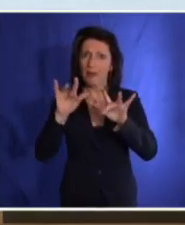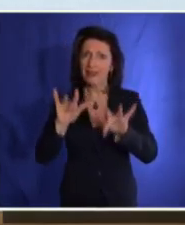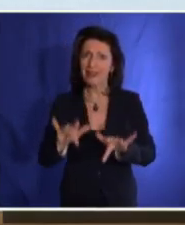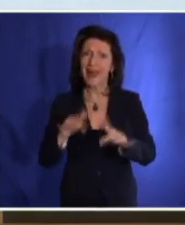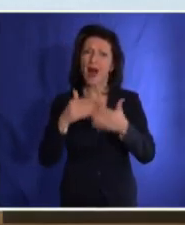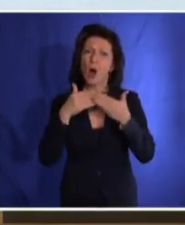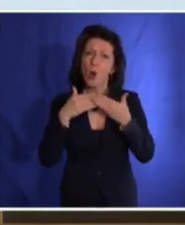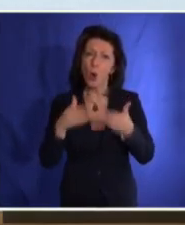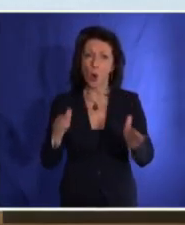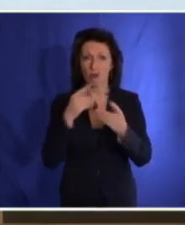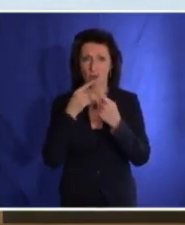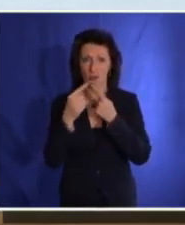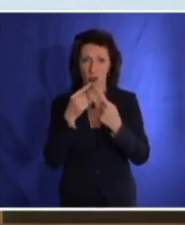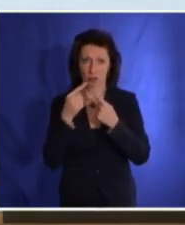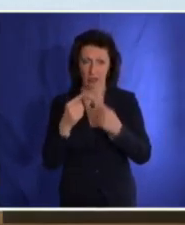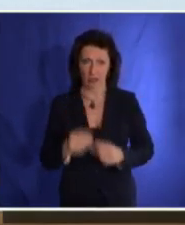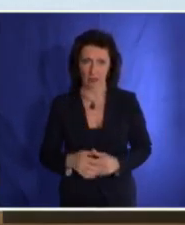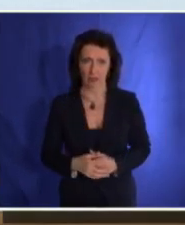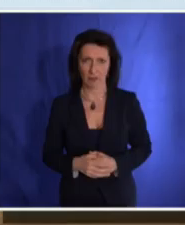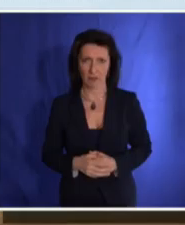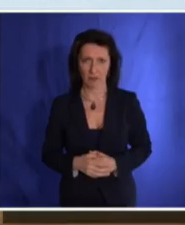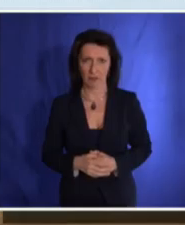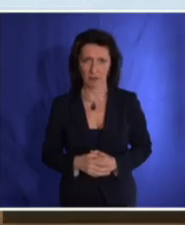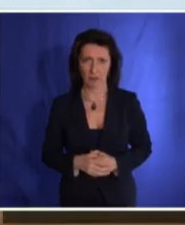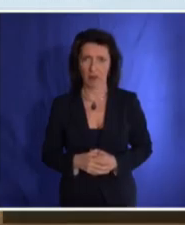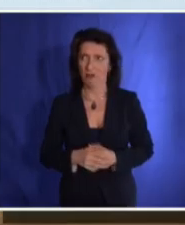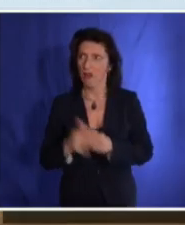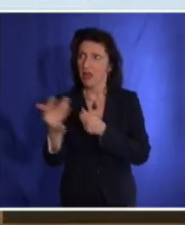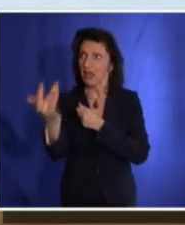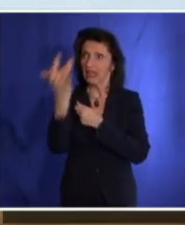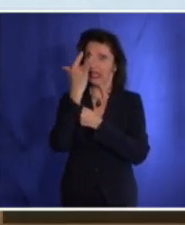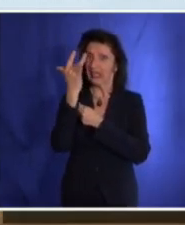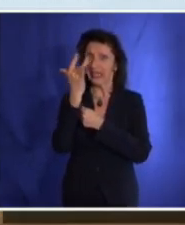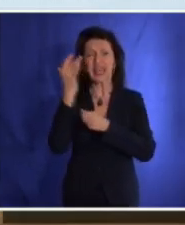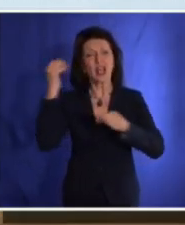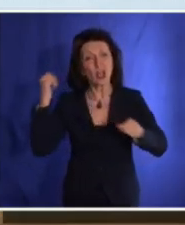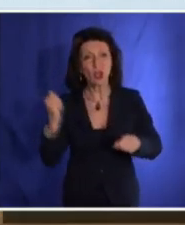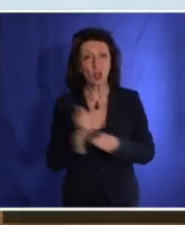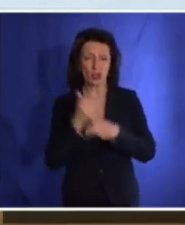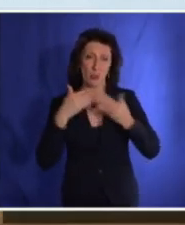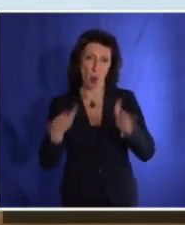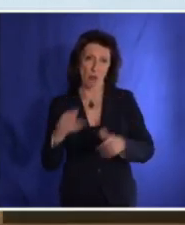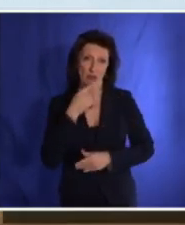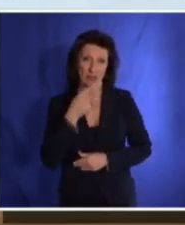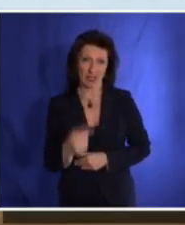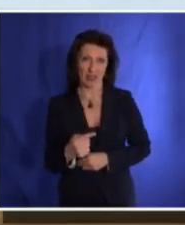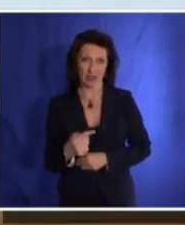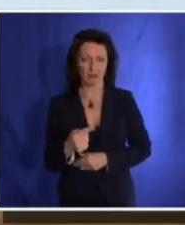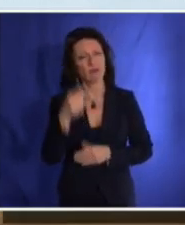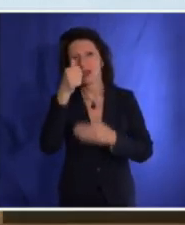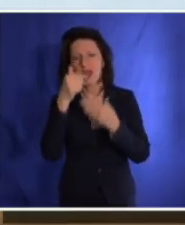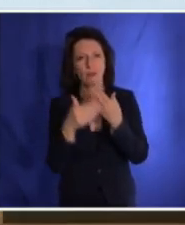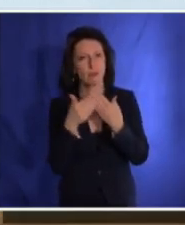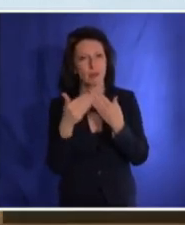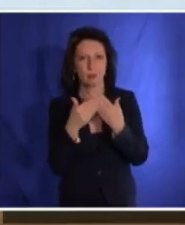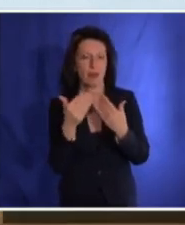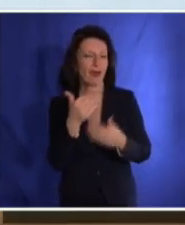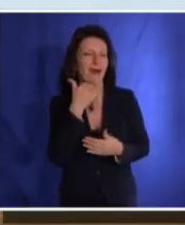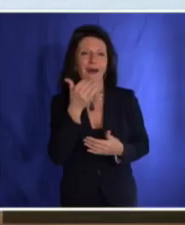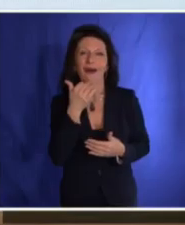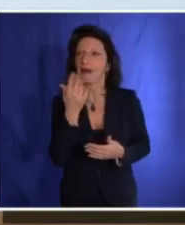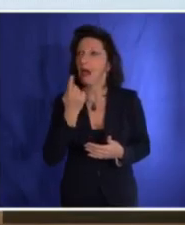auch dann darüber reden, wenn es Gegenwind gibt. Ein Beispiel. Egal, wo ich